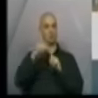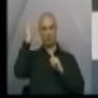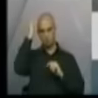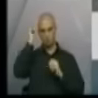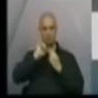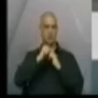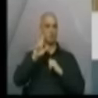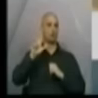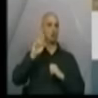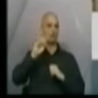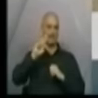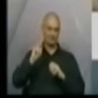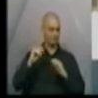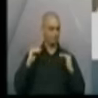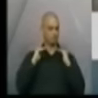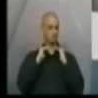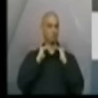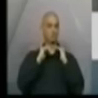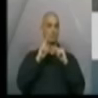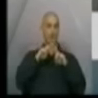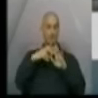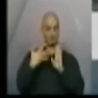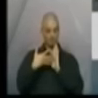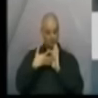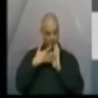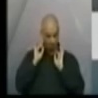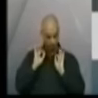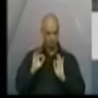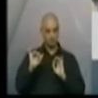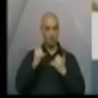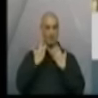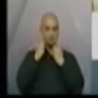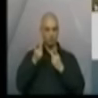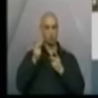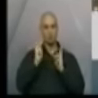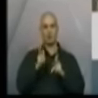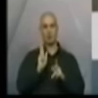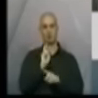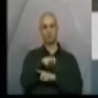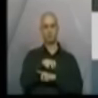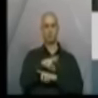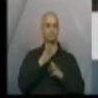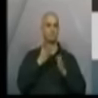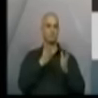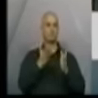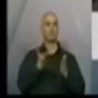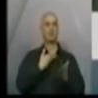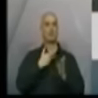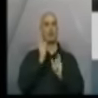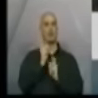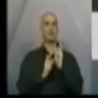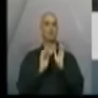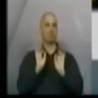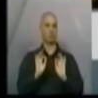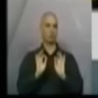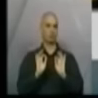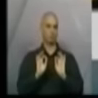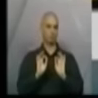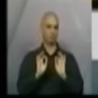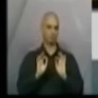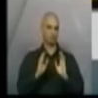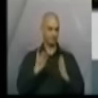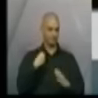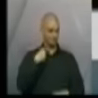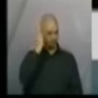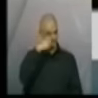צ'רקסי מכל הבחינות לאחר בדיקה מדוקדקת שזה אכן הסיפור שלו יוכל גם להיכנס למסלול של קבלת אזרחות זא אומר